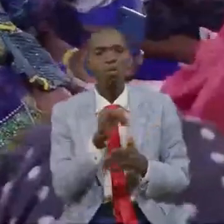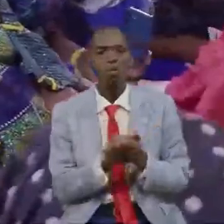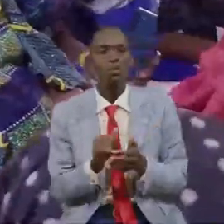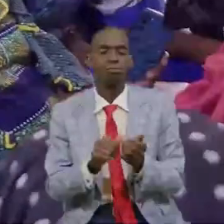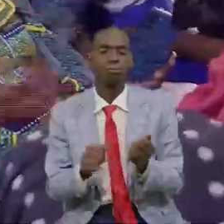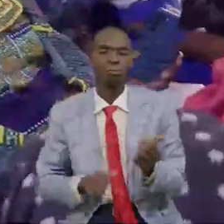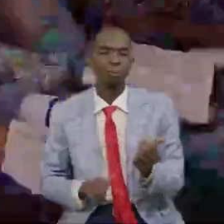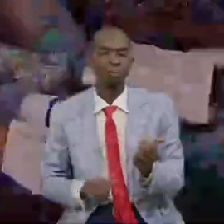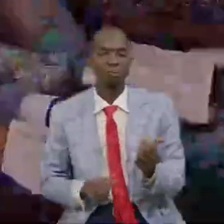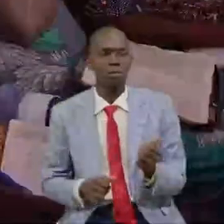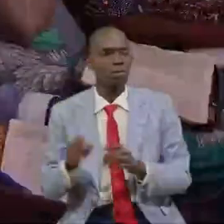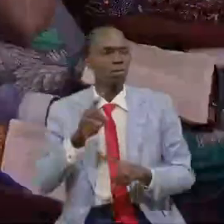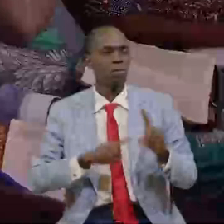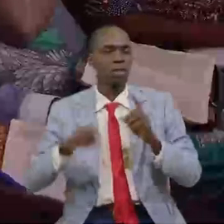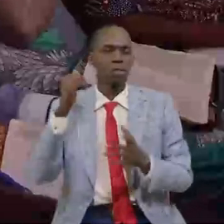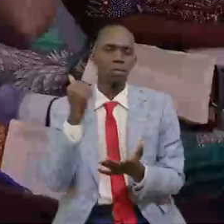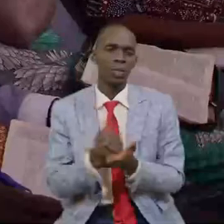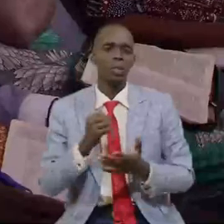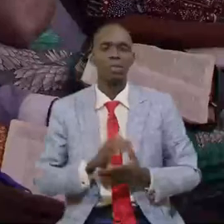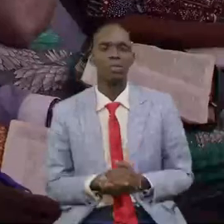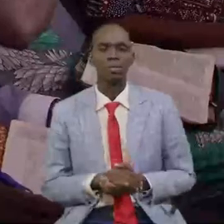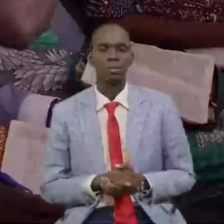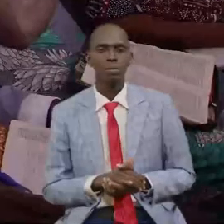Je n'ai pas entendu ton amen.